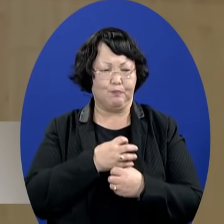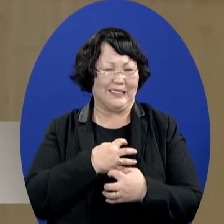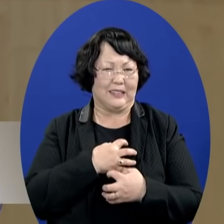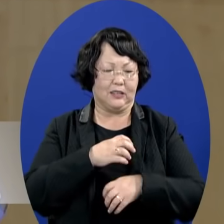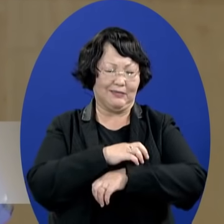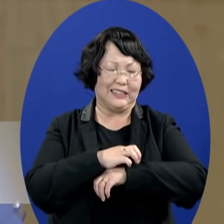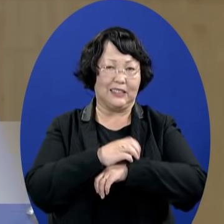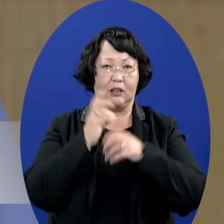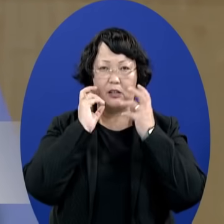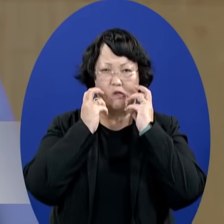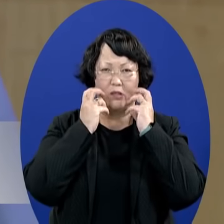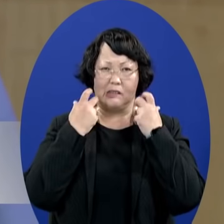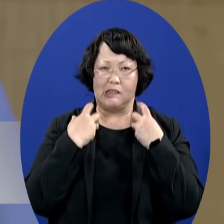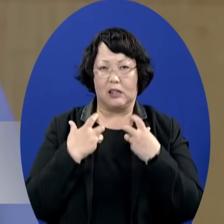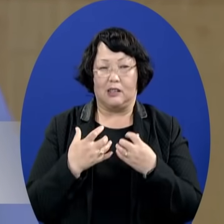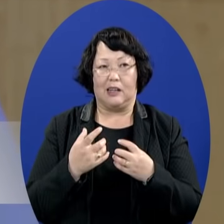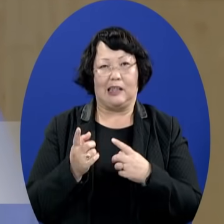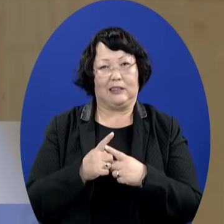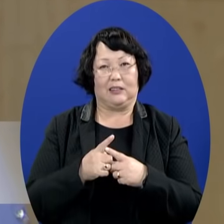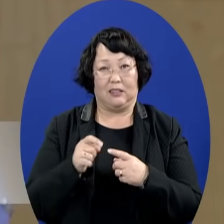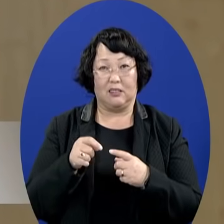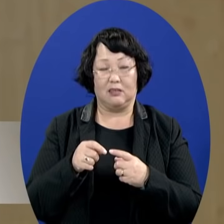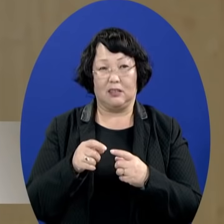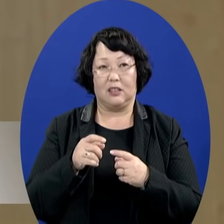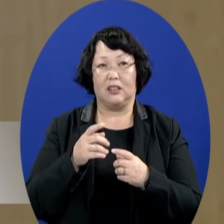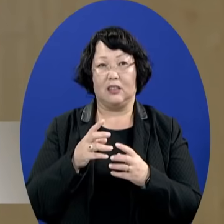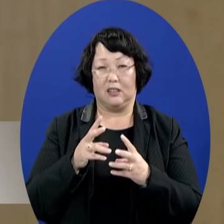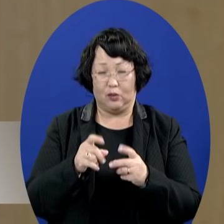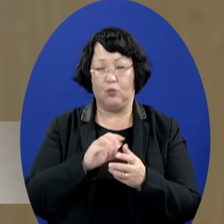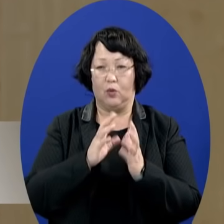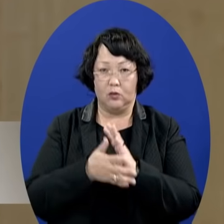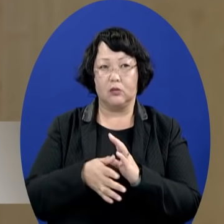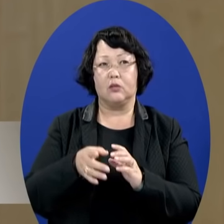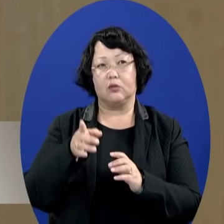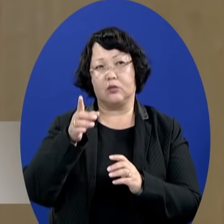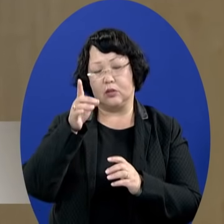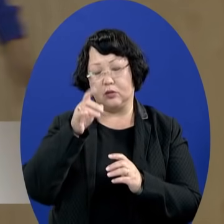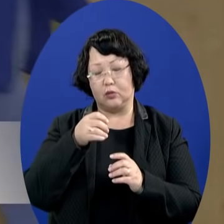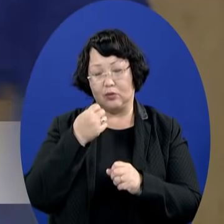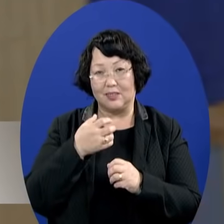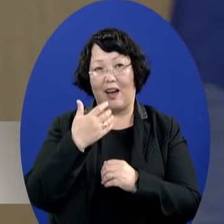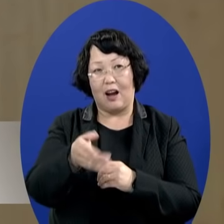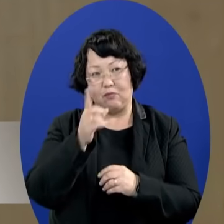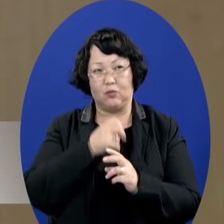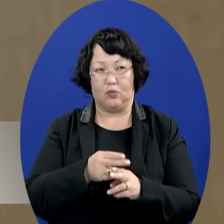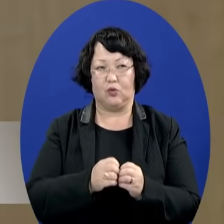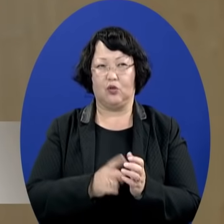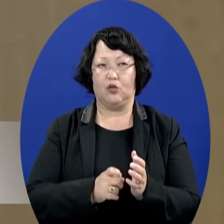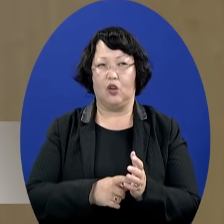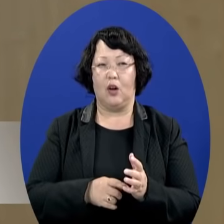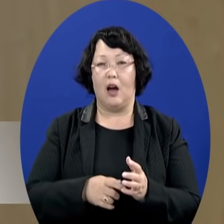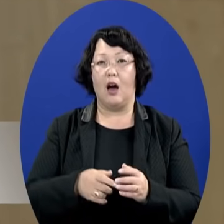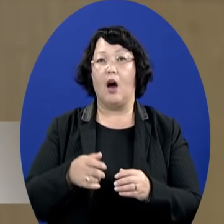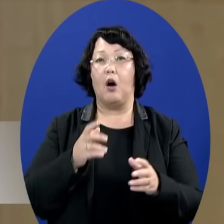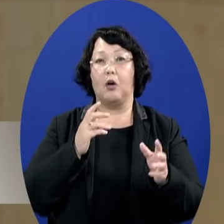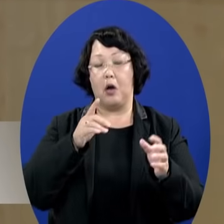Өнөөдөр бид нар одоо жишээ нь 30 ортой тас 38 хүнтэй байх чишээний коридороор 106 хүн байгаа. Энэ 6 хүн банк